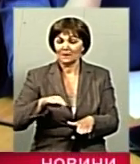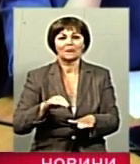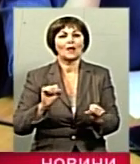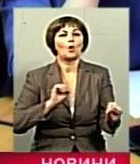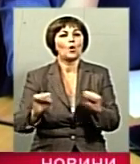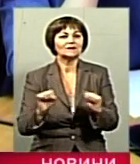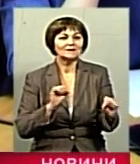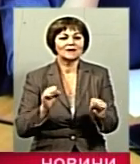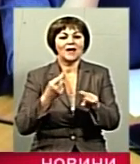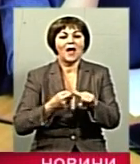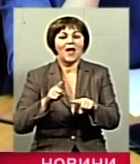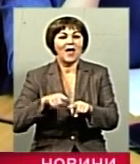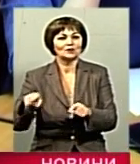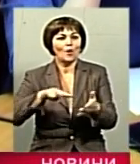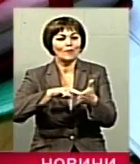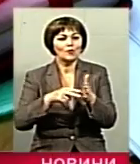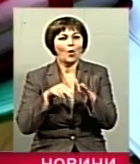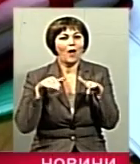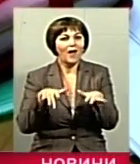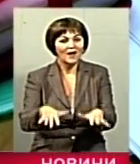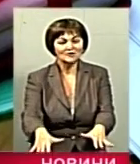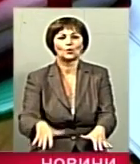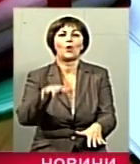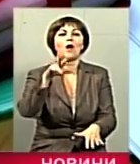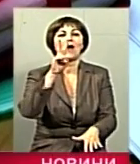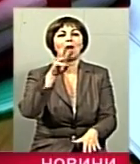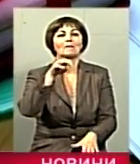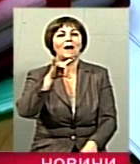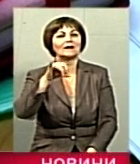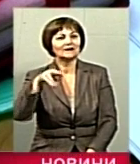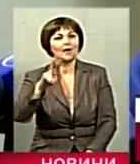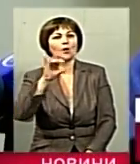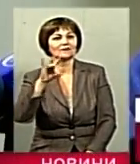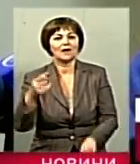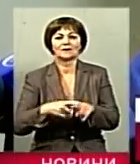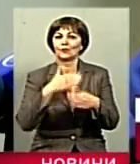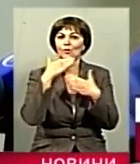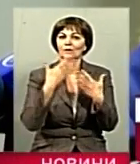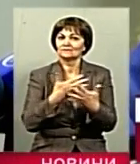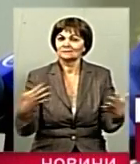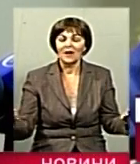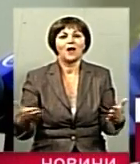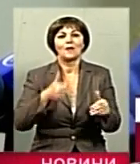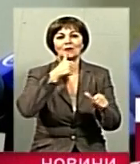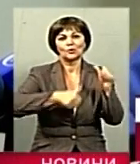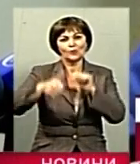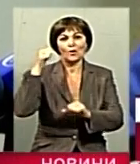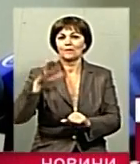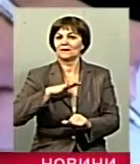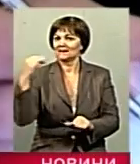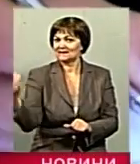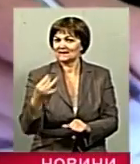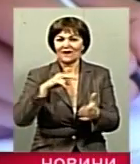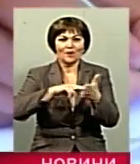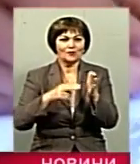Марія Байда пригадує найбільш яскраві проєкти, які вже згуртували багатьох житомирян. Минулого року в нас було дуже багато цікавих таких